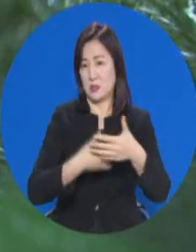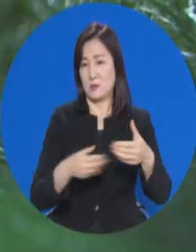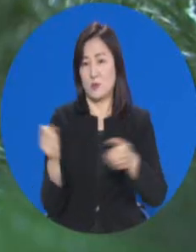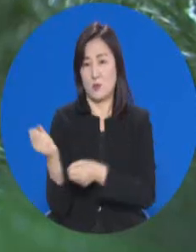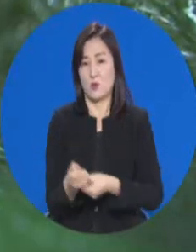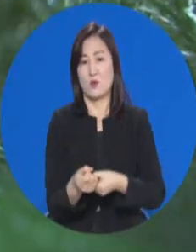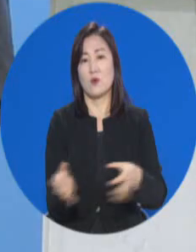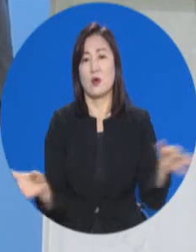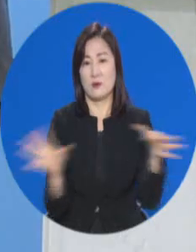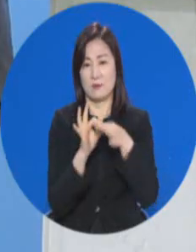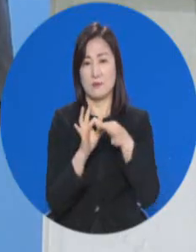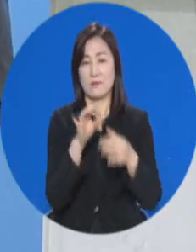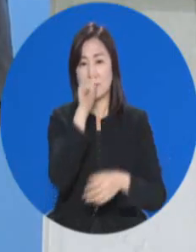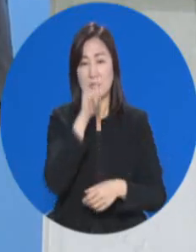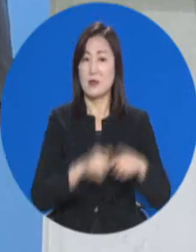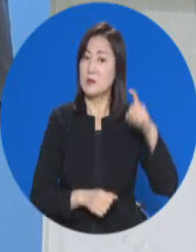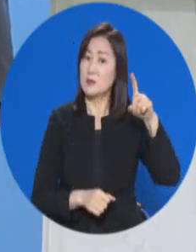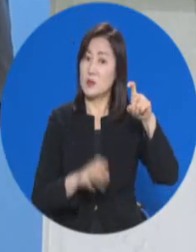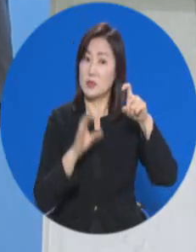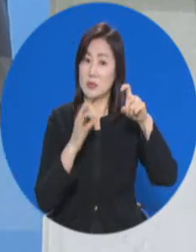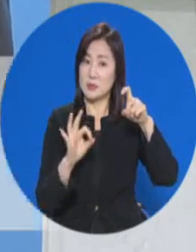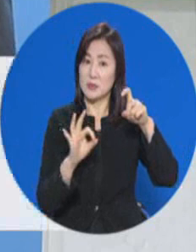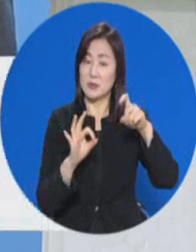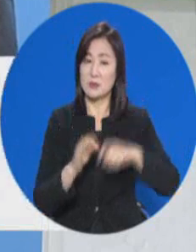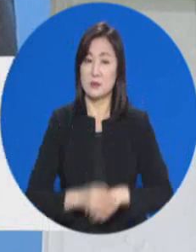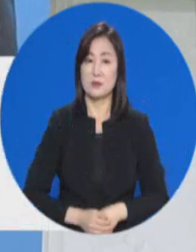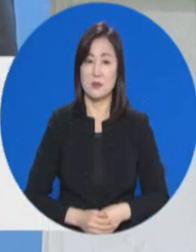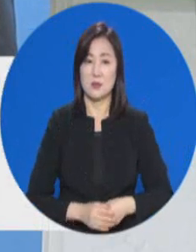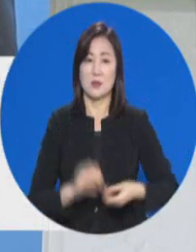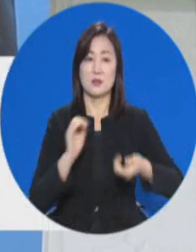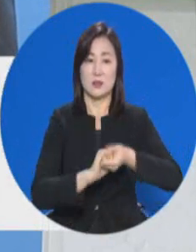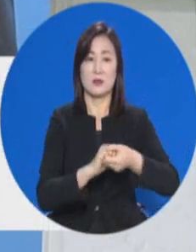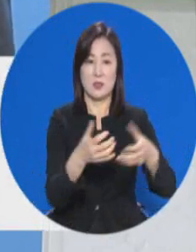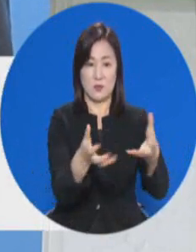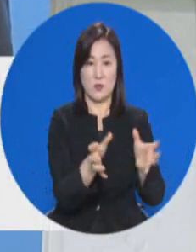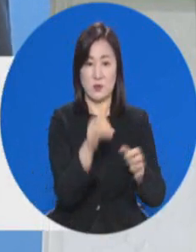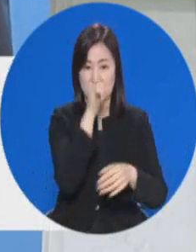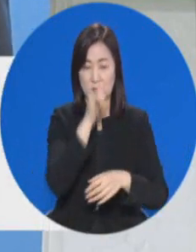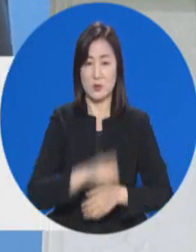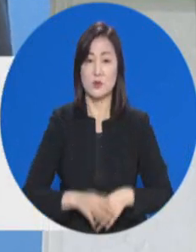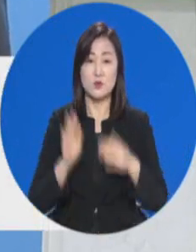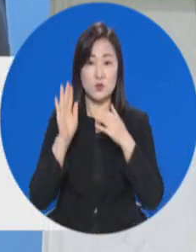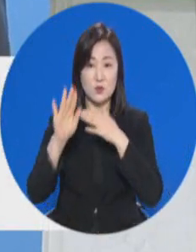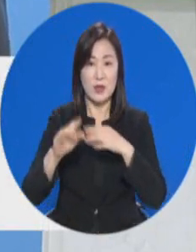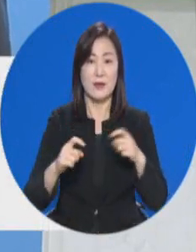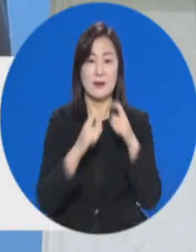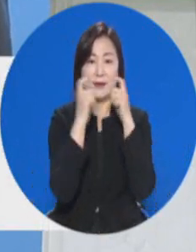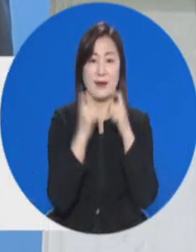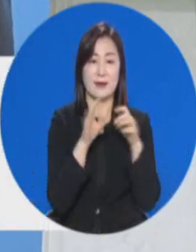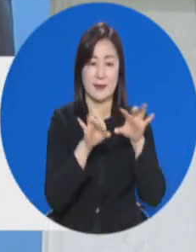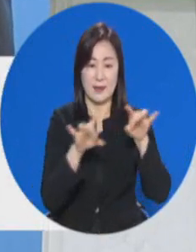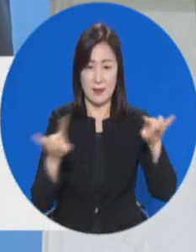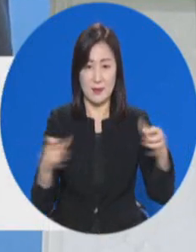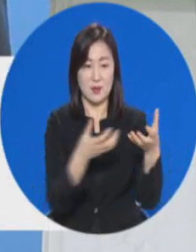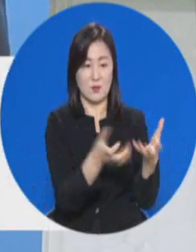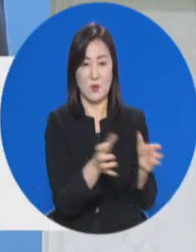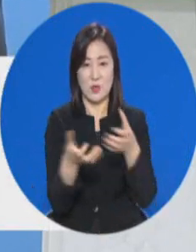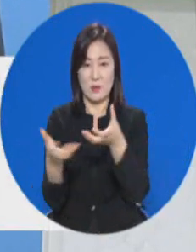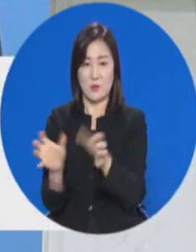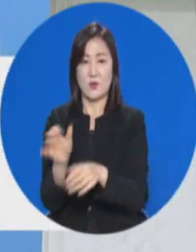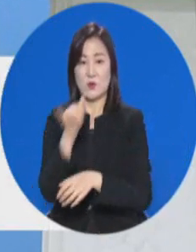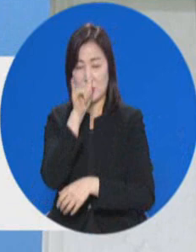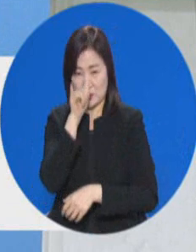겁니다. 11월 10일에 11월 정기 모임이 있었고 그 이후에 이제 각자 개인의 모임이 있는